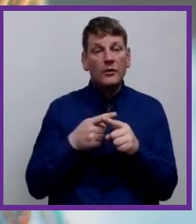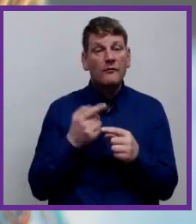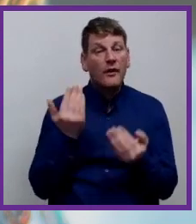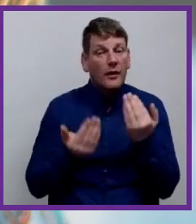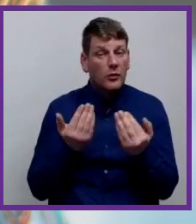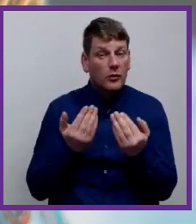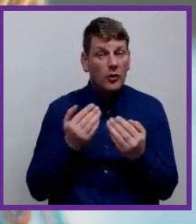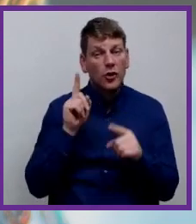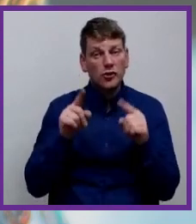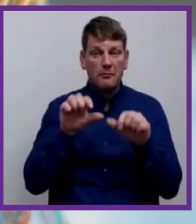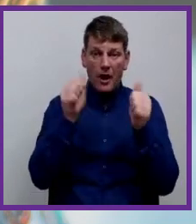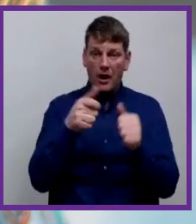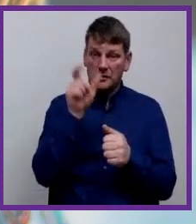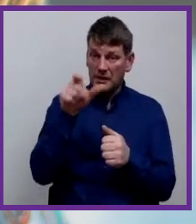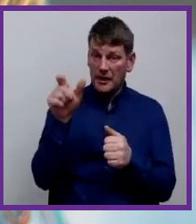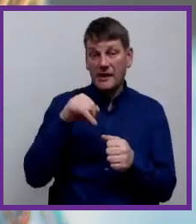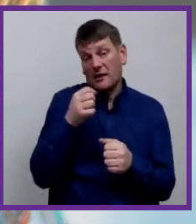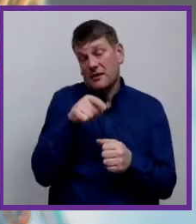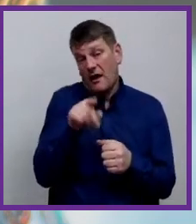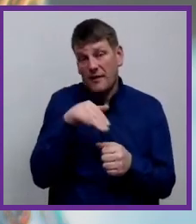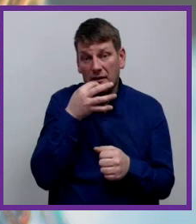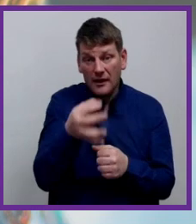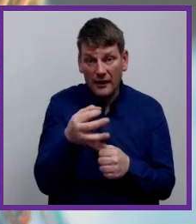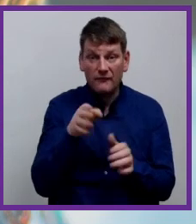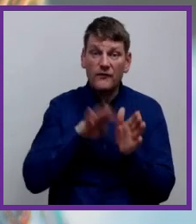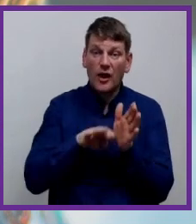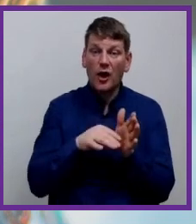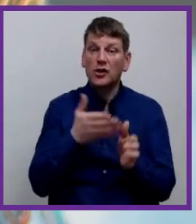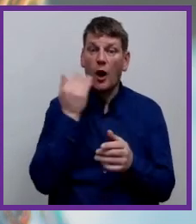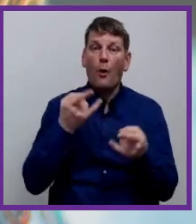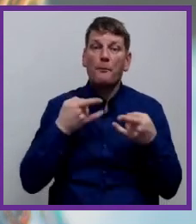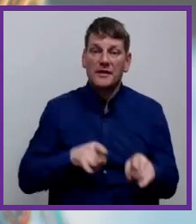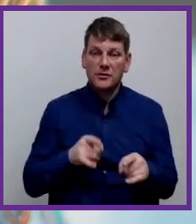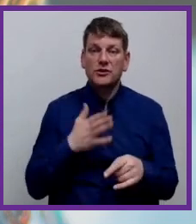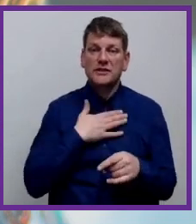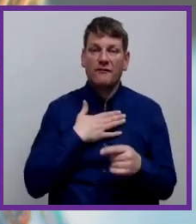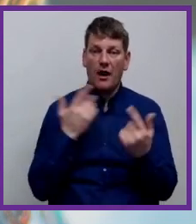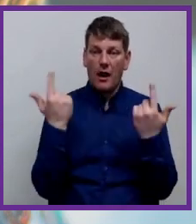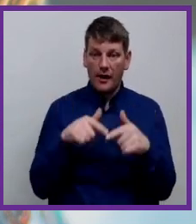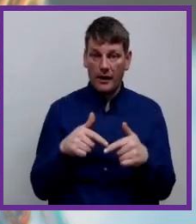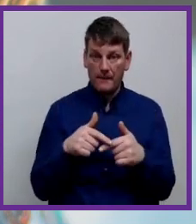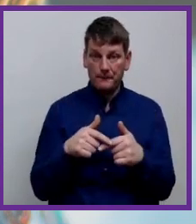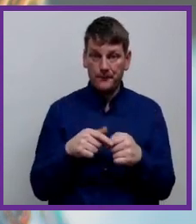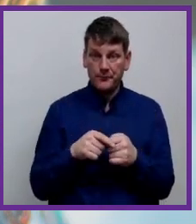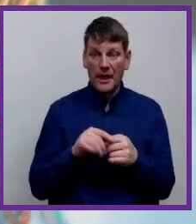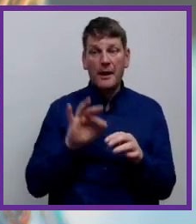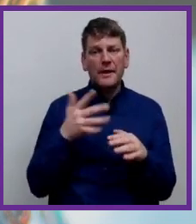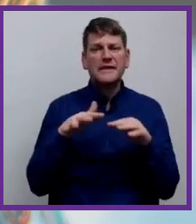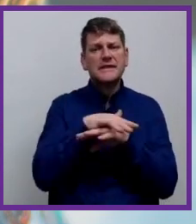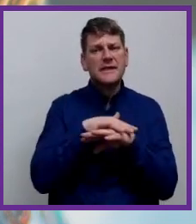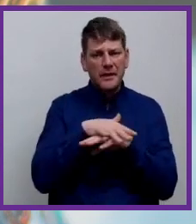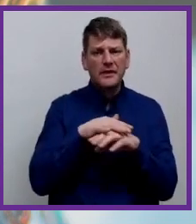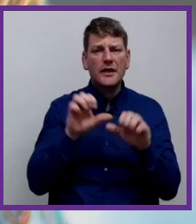varbūt daži mākslinieki, ja tā varētu teikt, vienkārši nav piedzimuši savā laikā. Bet sabiedrību